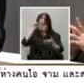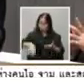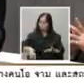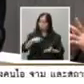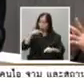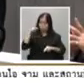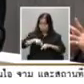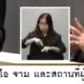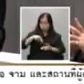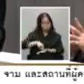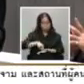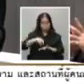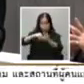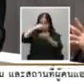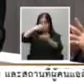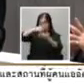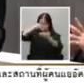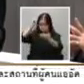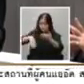อมนั่งครับ